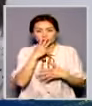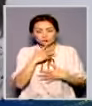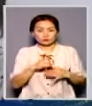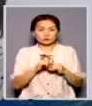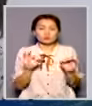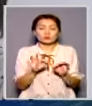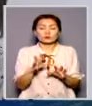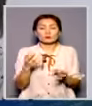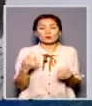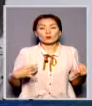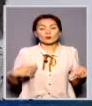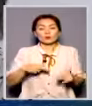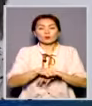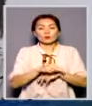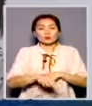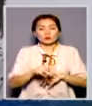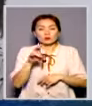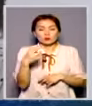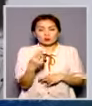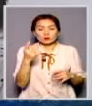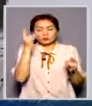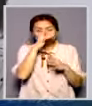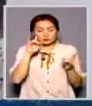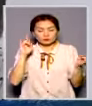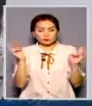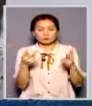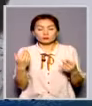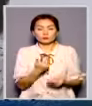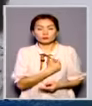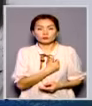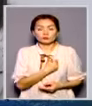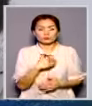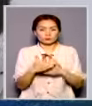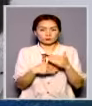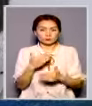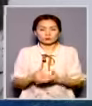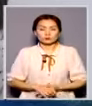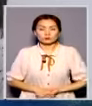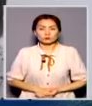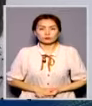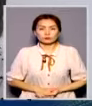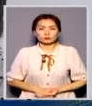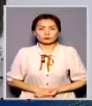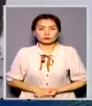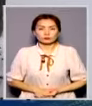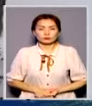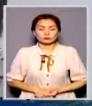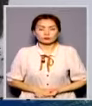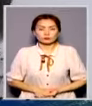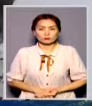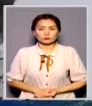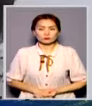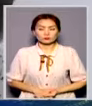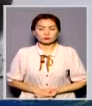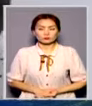к музыке, а именно к нашему национальному инструменту, поднять вибрации детей, чтобы они